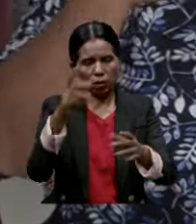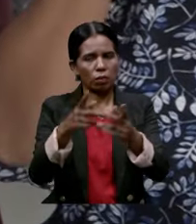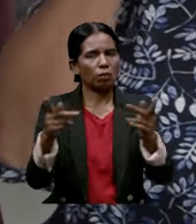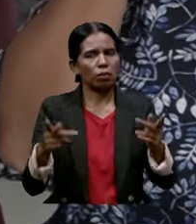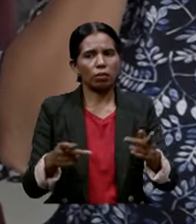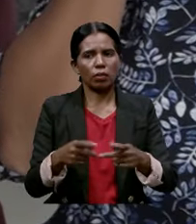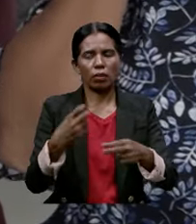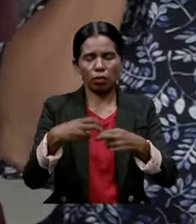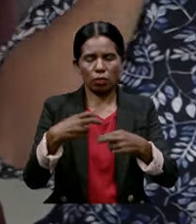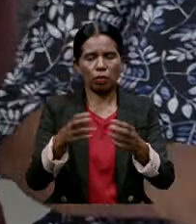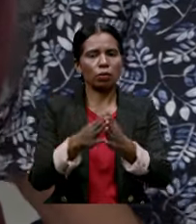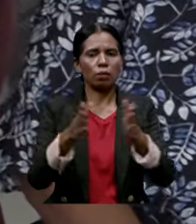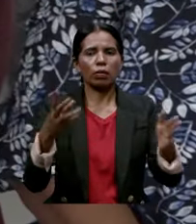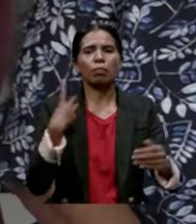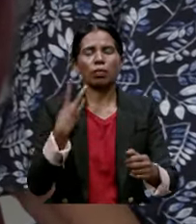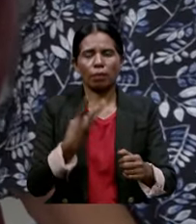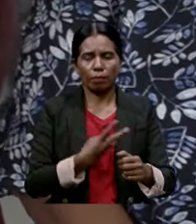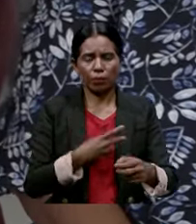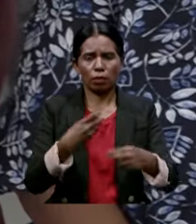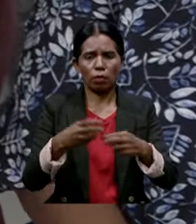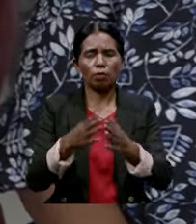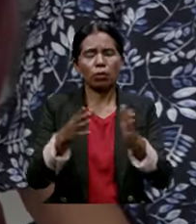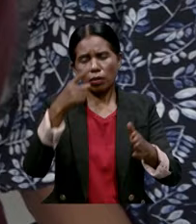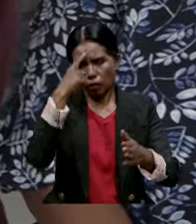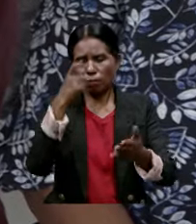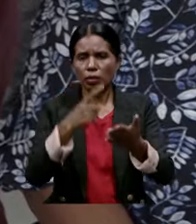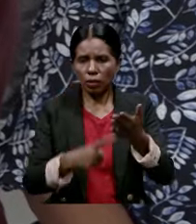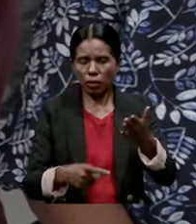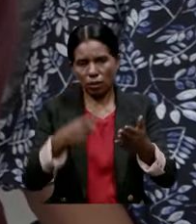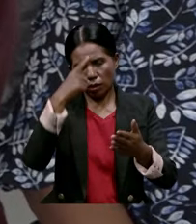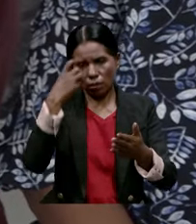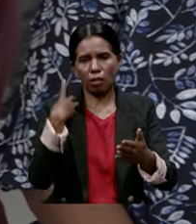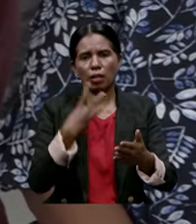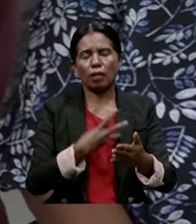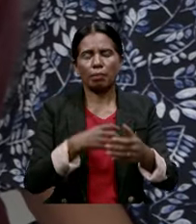ne risku bot ba ami. Risku bot tamba seida tamba ami bele